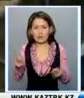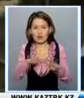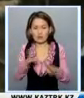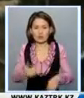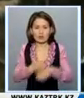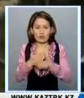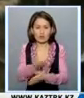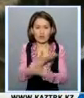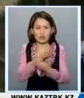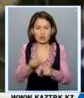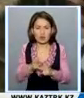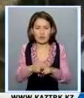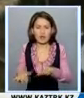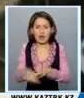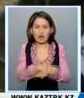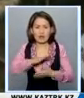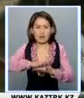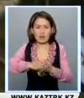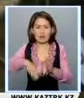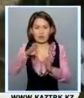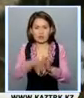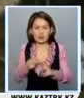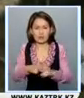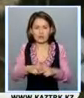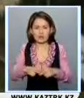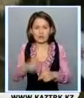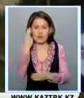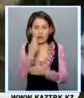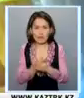ешкім жоқ. Ал нарықтағы жағдай өзгермесе, біз шынымен де банкроттыққа ұшыраймыз.